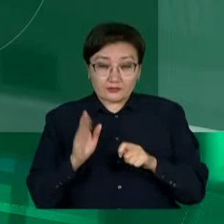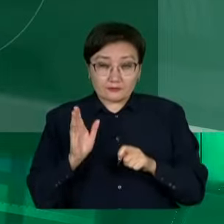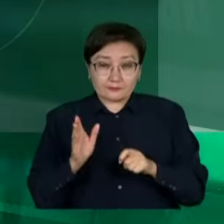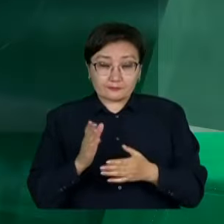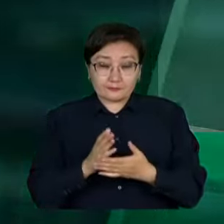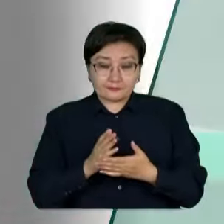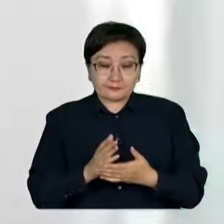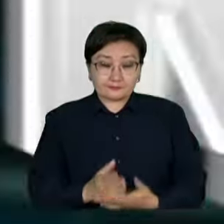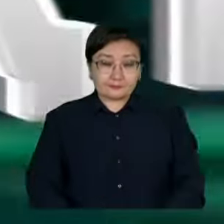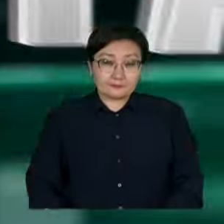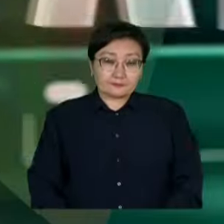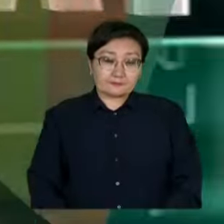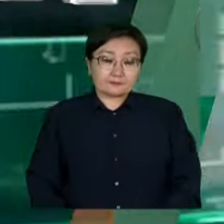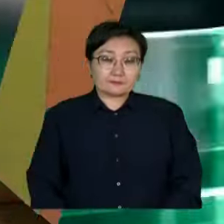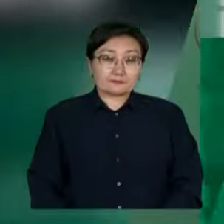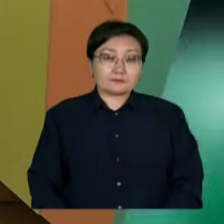жатыр.